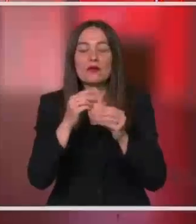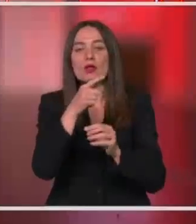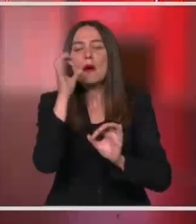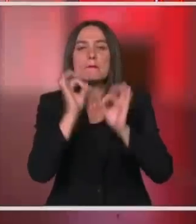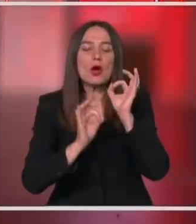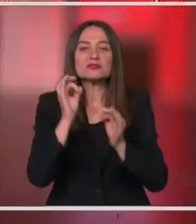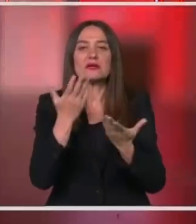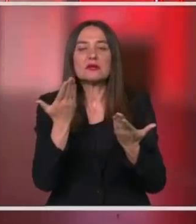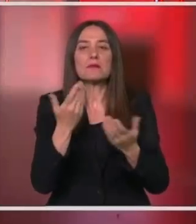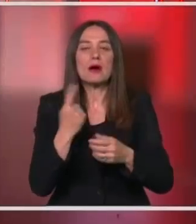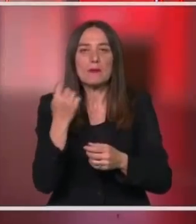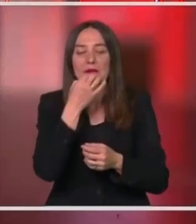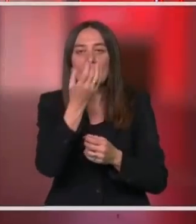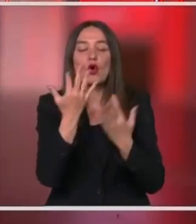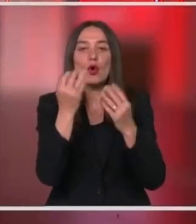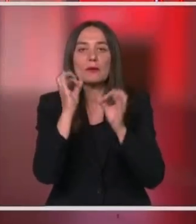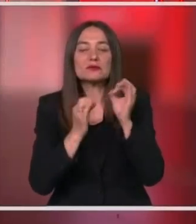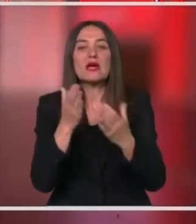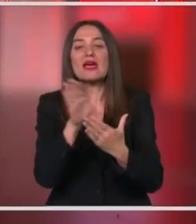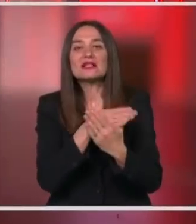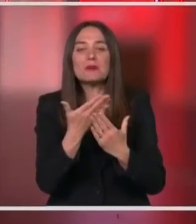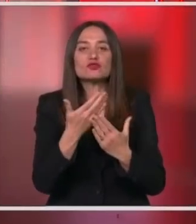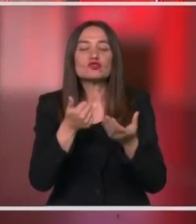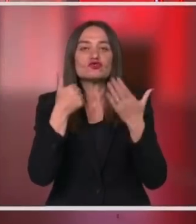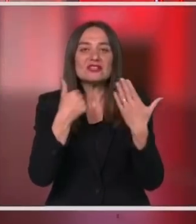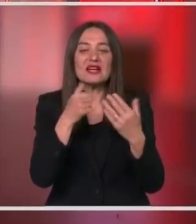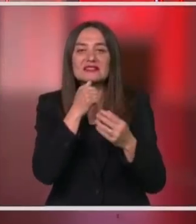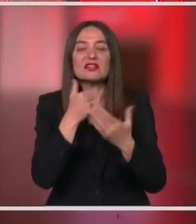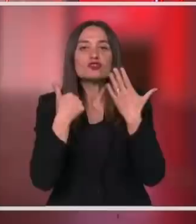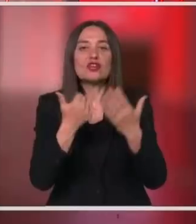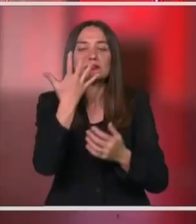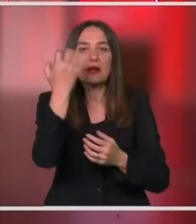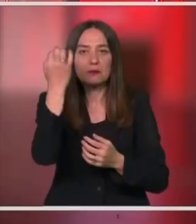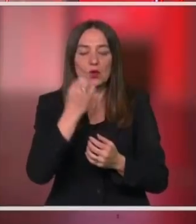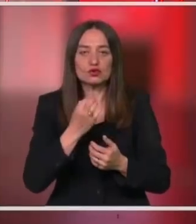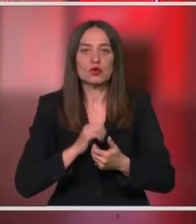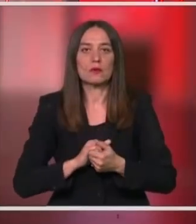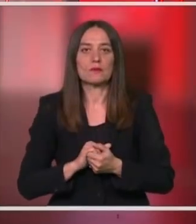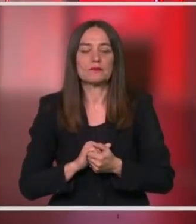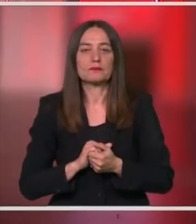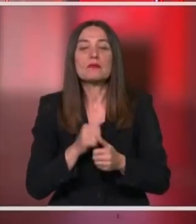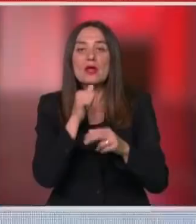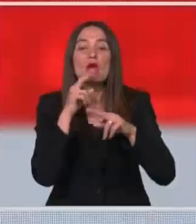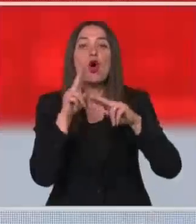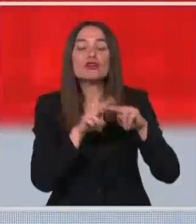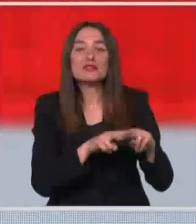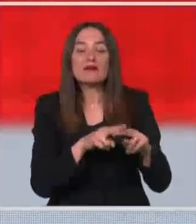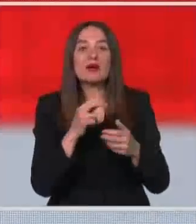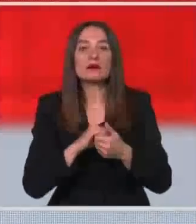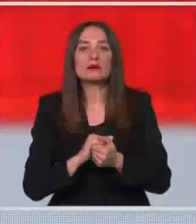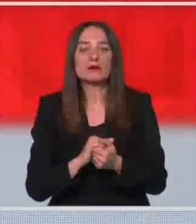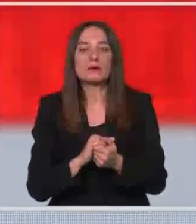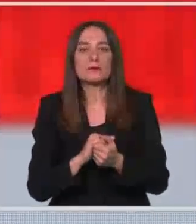procentima negde između 60 i 65%. Dobro. I ostatak? Ostatak